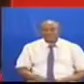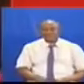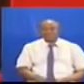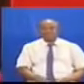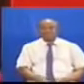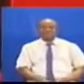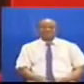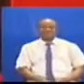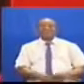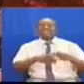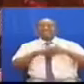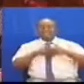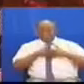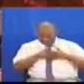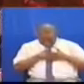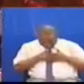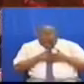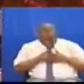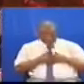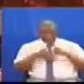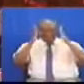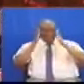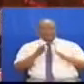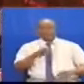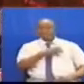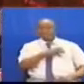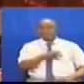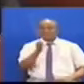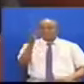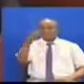Nakushukuru sana Mheshimiwa Waziri Jafo